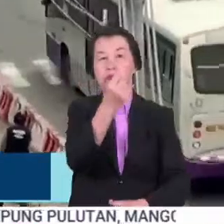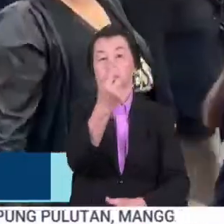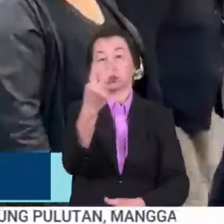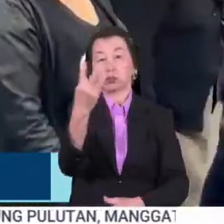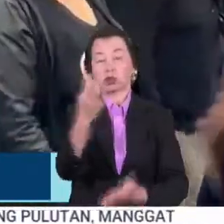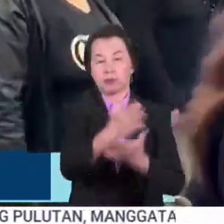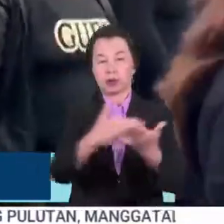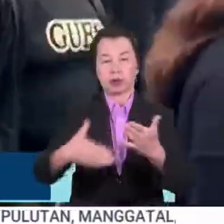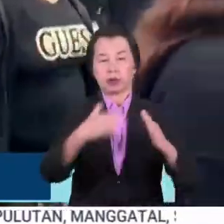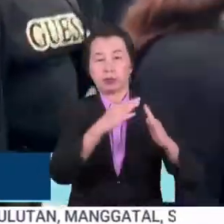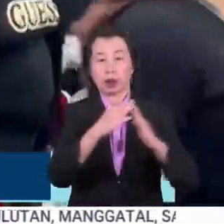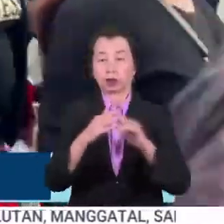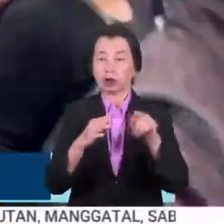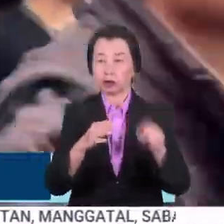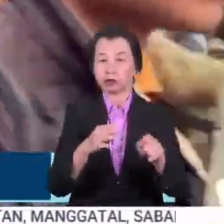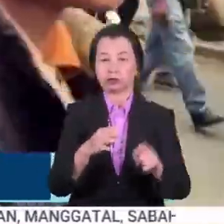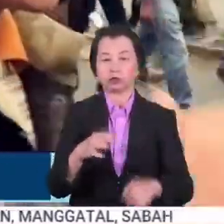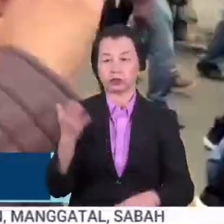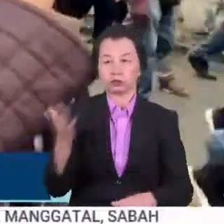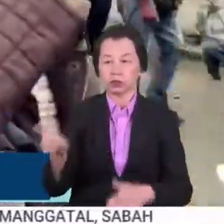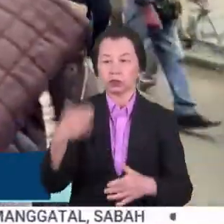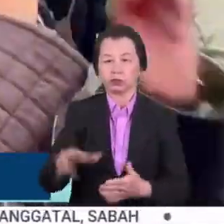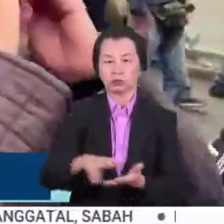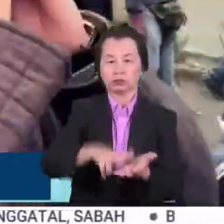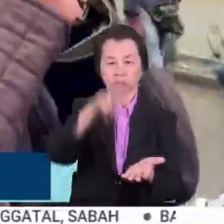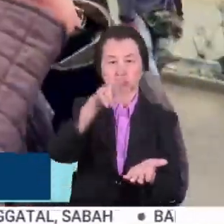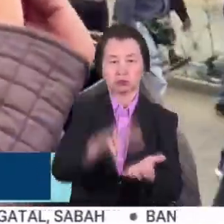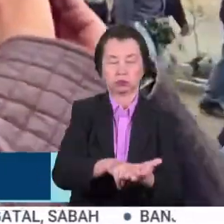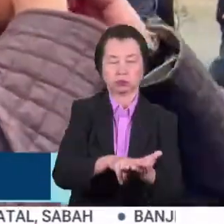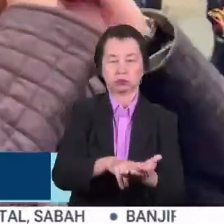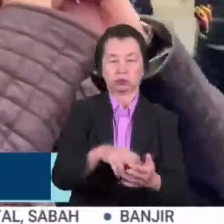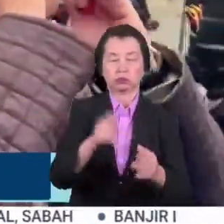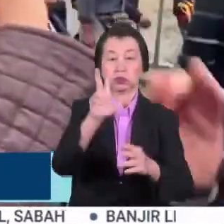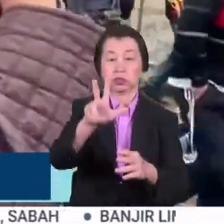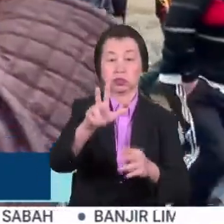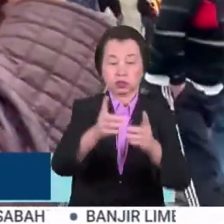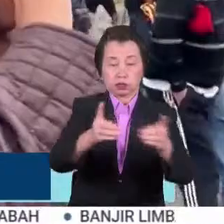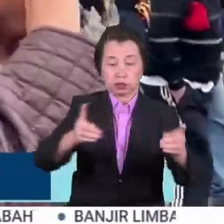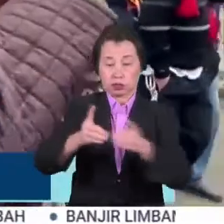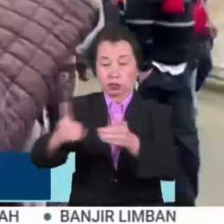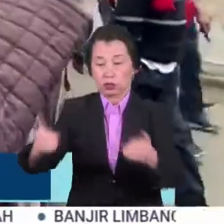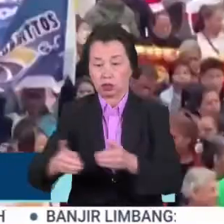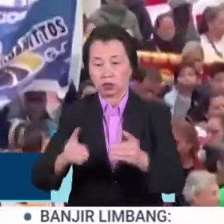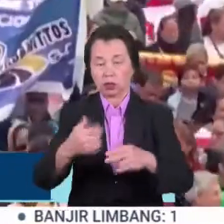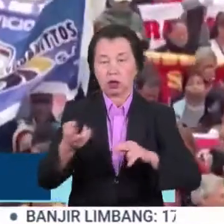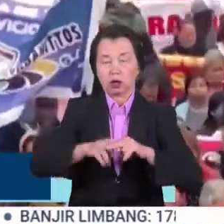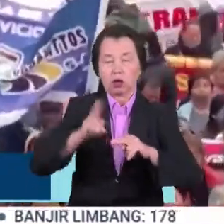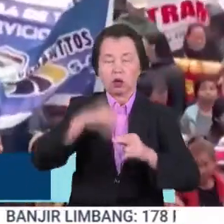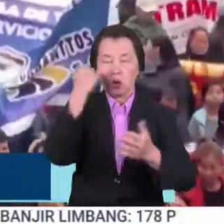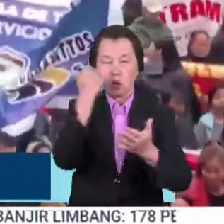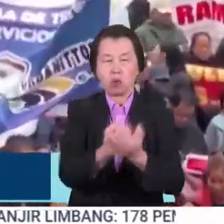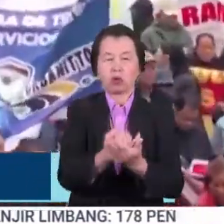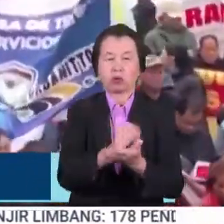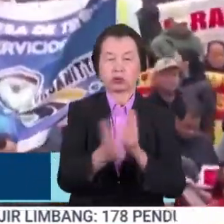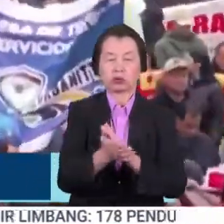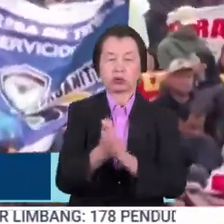beberapa bahagian bandar itu. Darurat telah diisytiharkan di tiga daerah yang dilanda peningkatan jenayah.